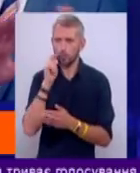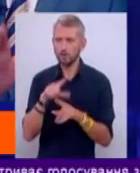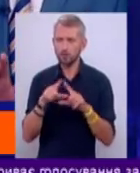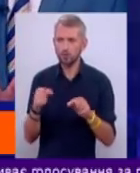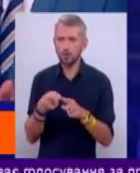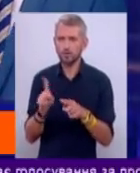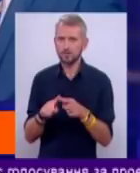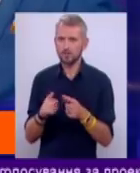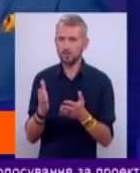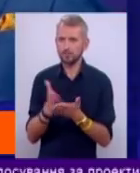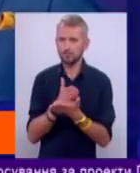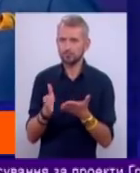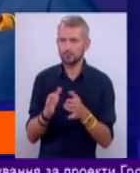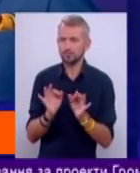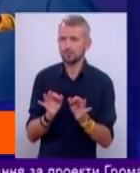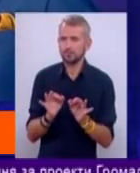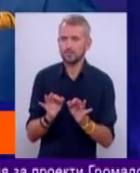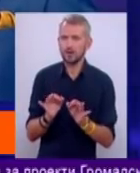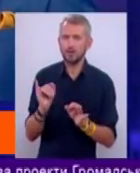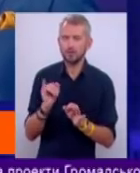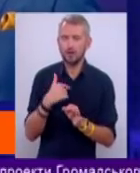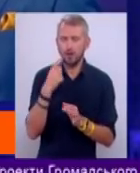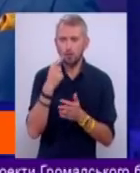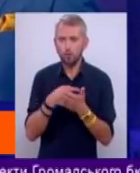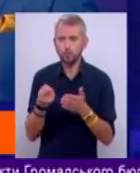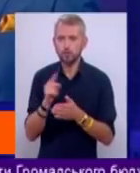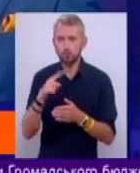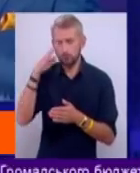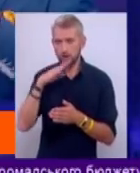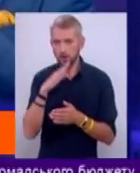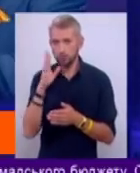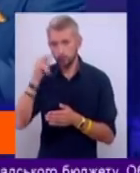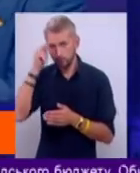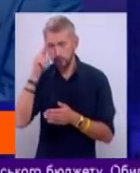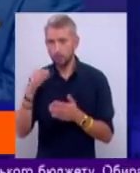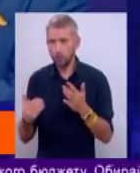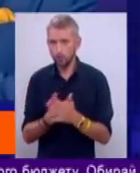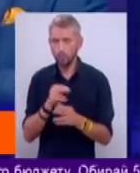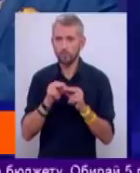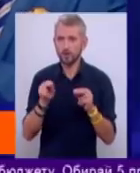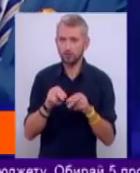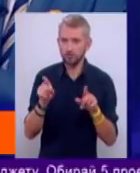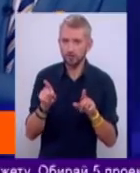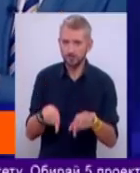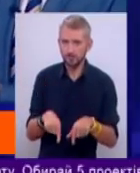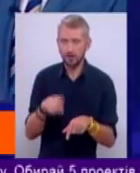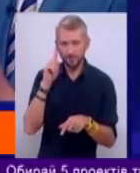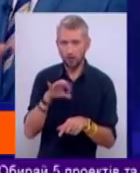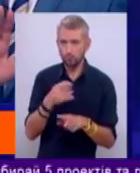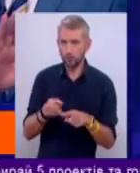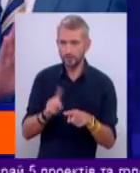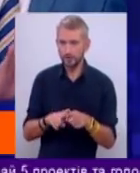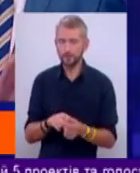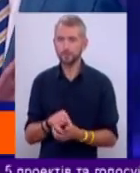школа, це вже звичайно, і я ж наголошував на тому, що і батьки будуть вчитися по-новому, викладачі, вчителі знають про це. Тому